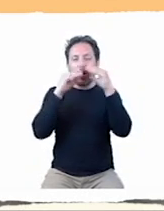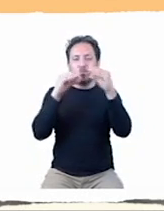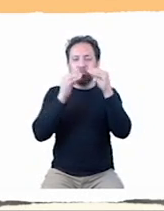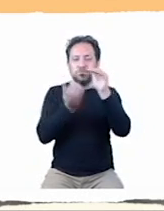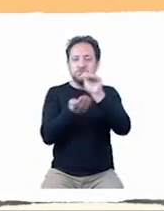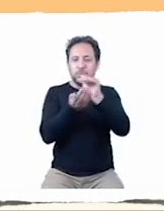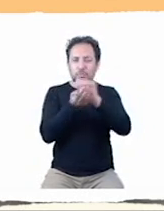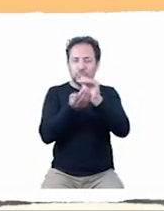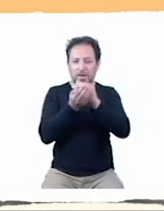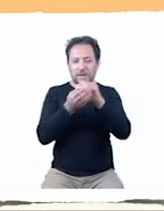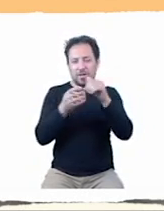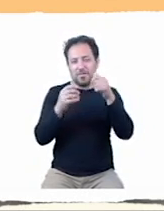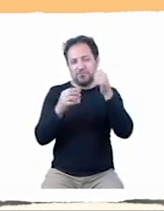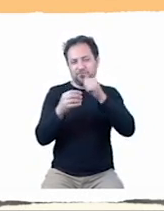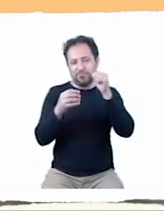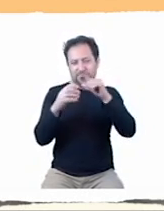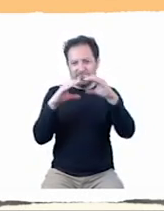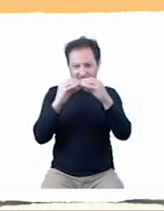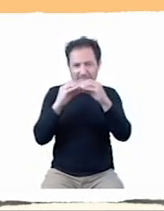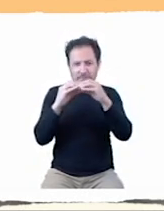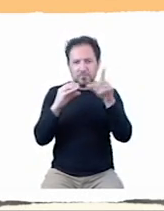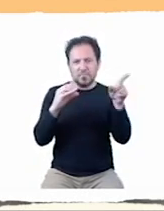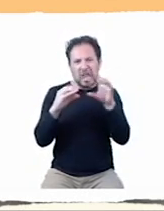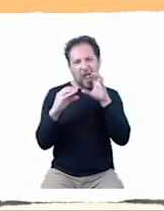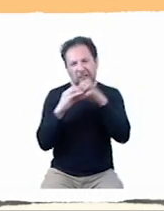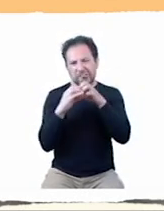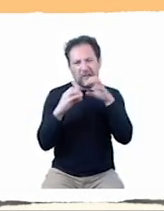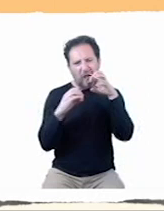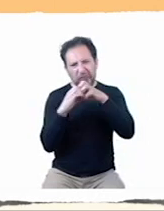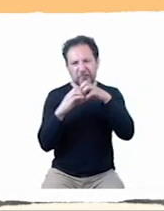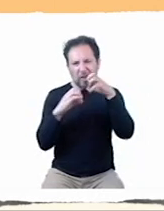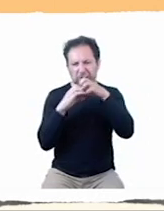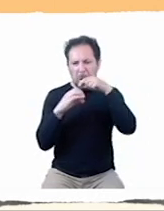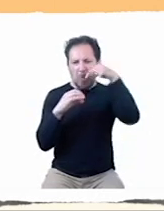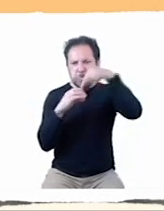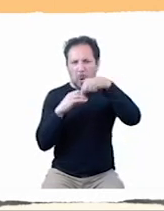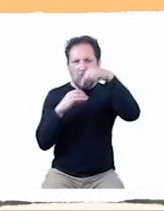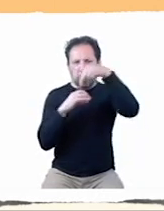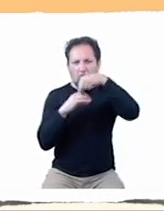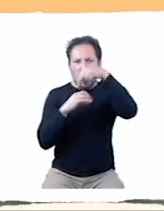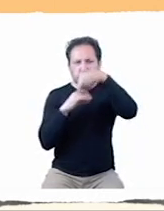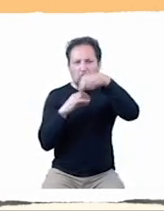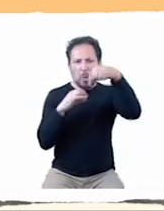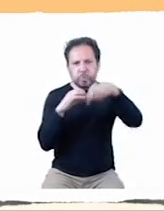aveva colpito il guinzaglio di Rocky riducendolo a brandelli.